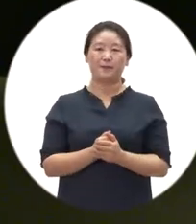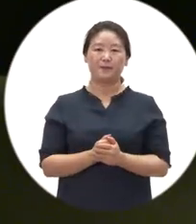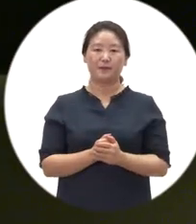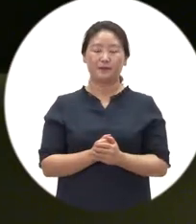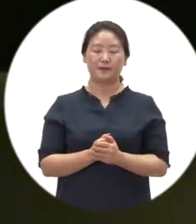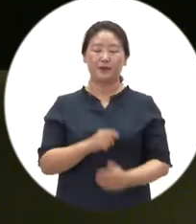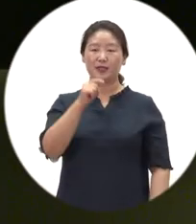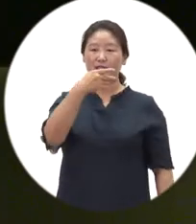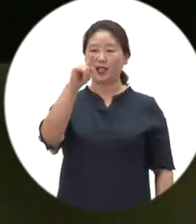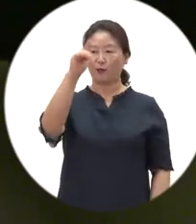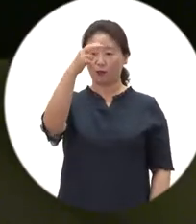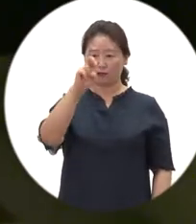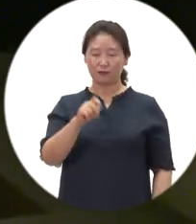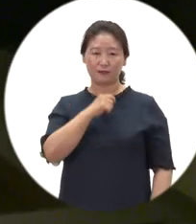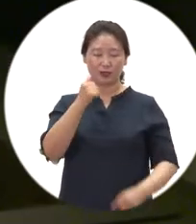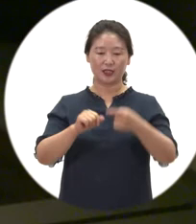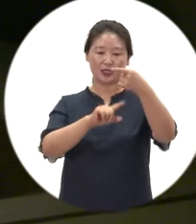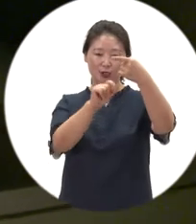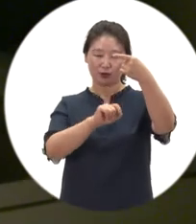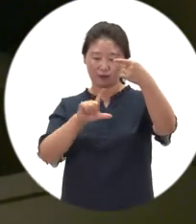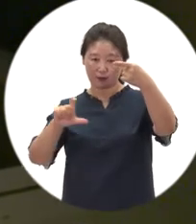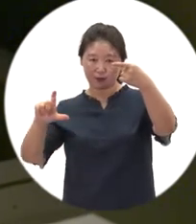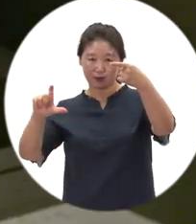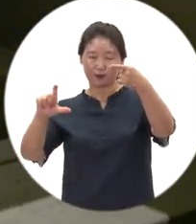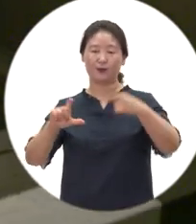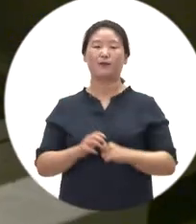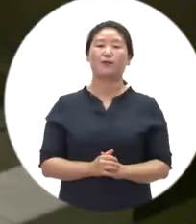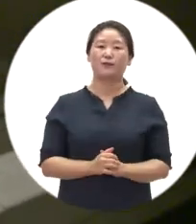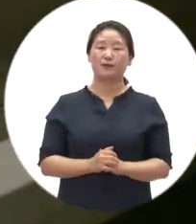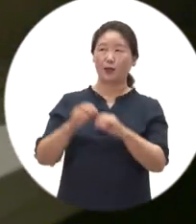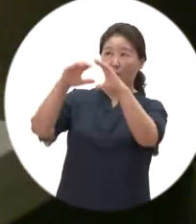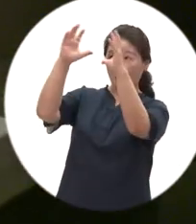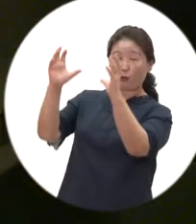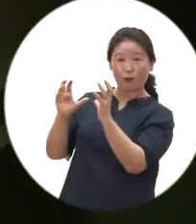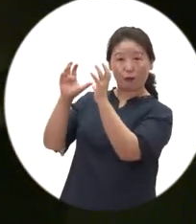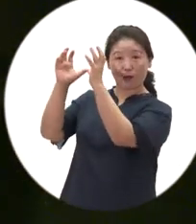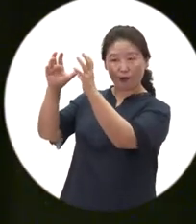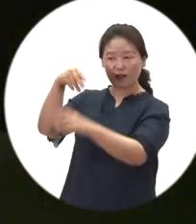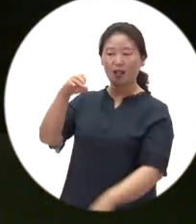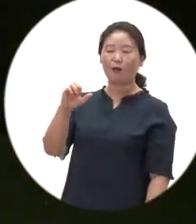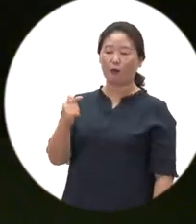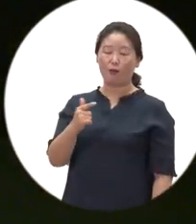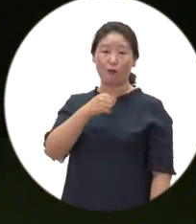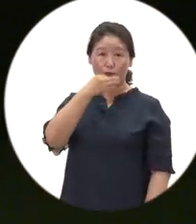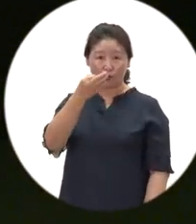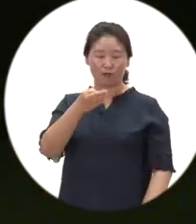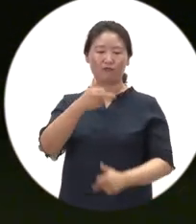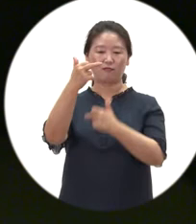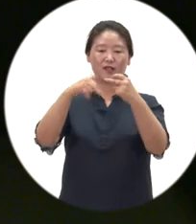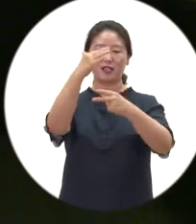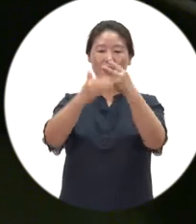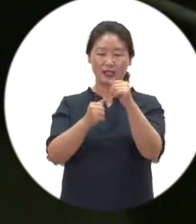음력 1월 15일을 가리키는 날로 한 해의 첫 보름달이 뜨는 날입니다. 상원이라고 부르기도 하는데 이날에는